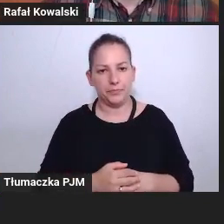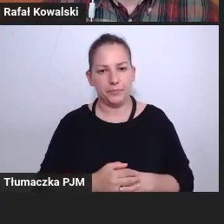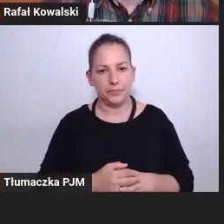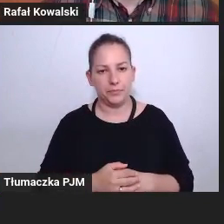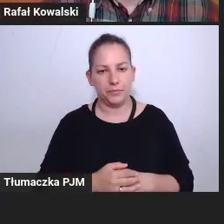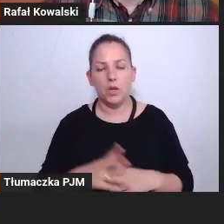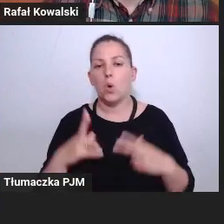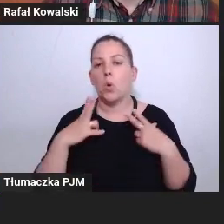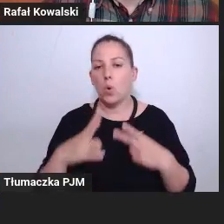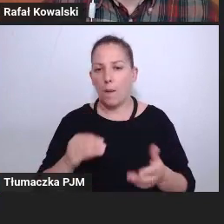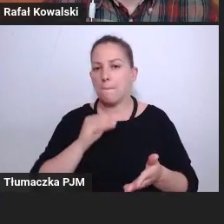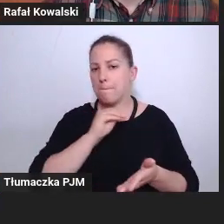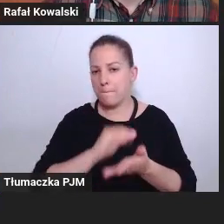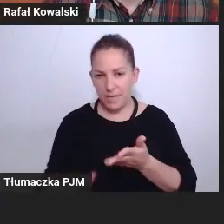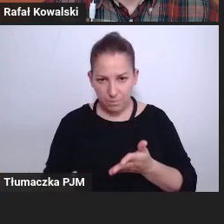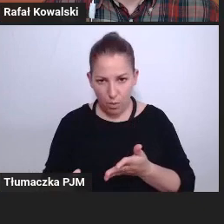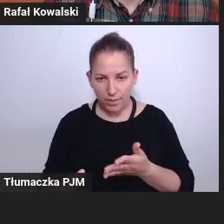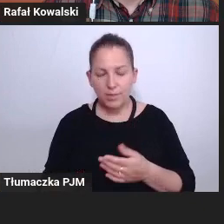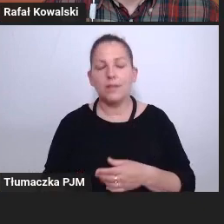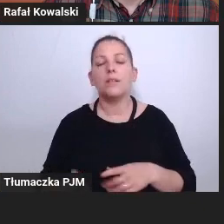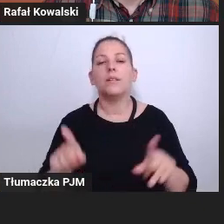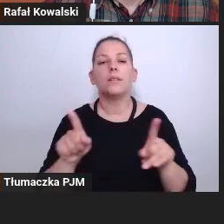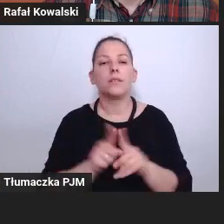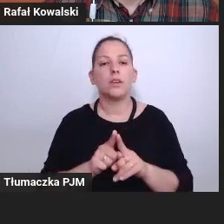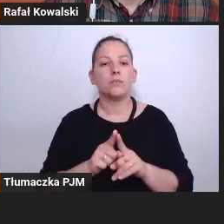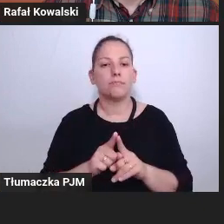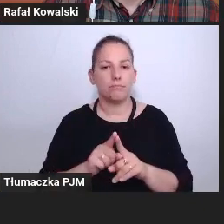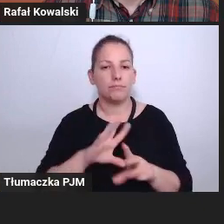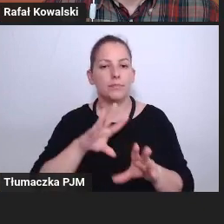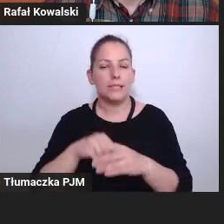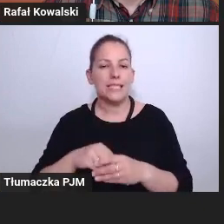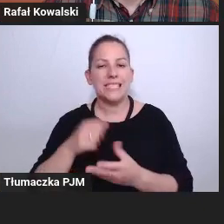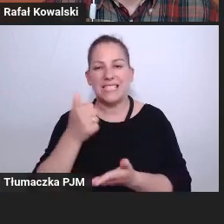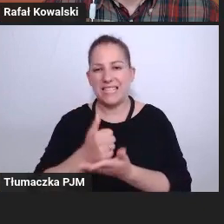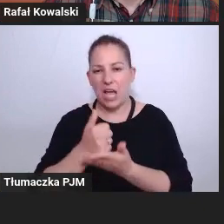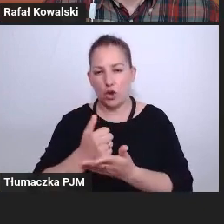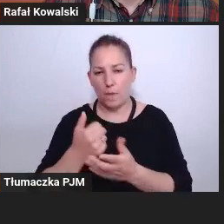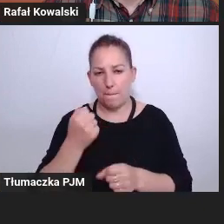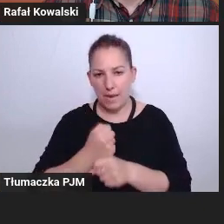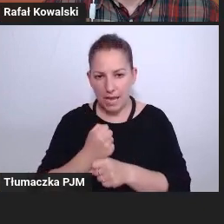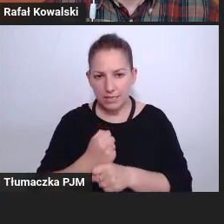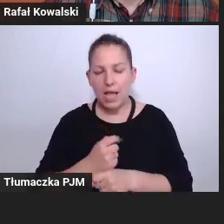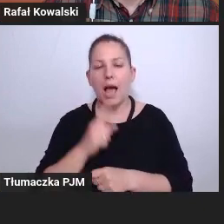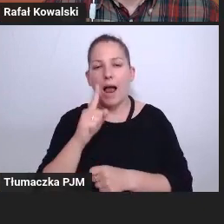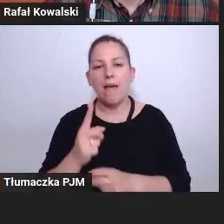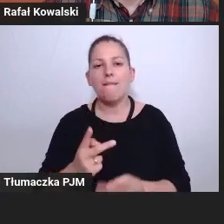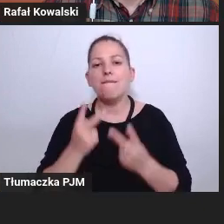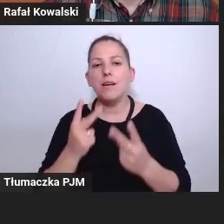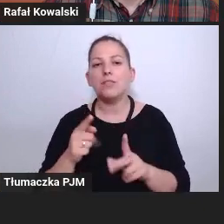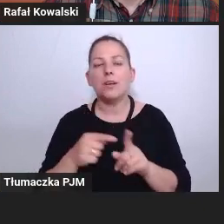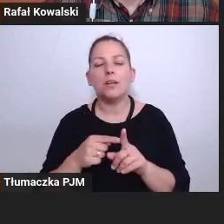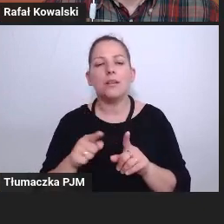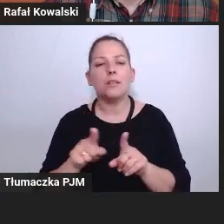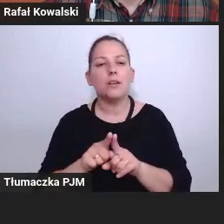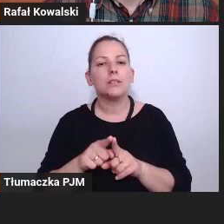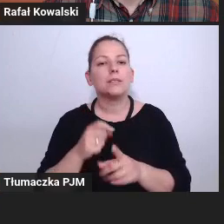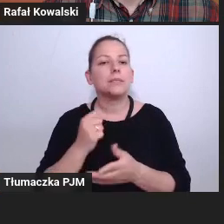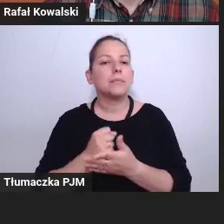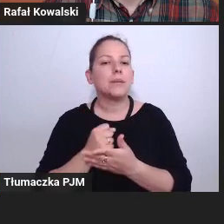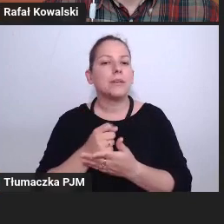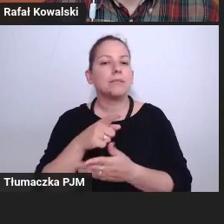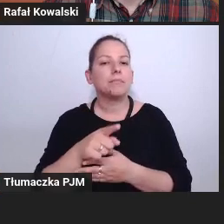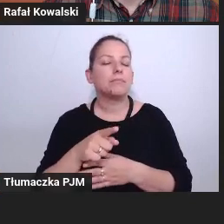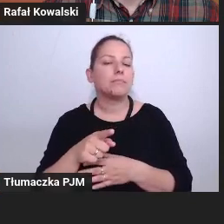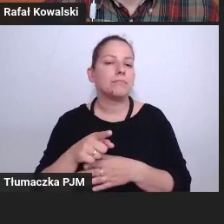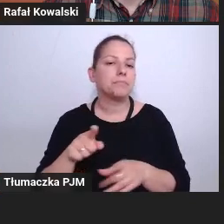Ten urlop jest bezpłatny i co prawda wlicza nam się do stażu pracy, no ale istotna jednak jest to kwestia, że on jest traktowany